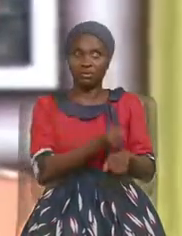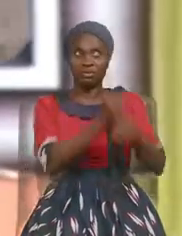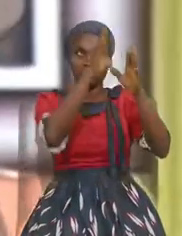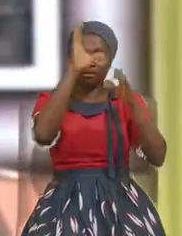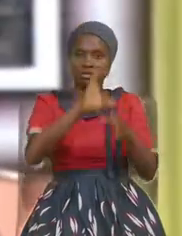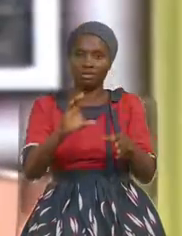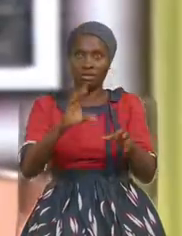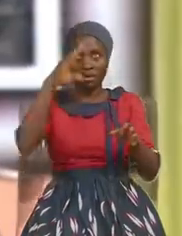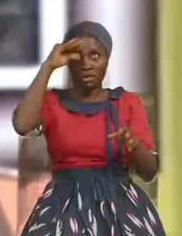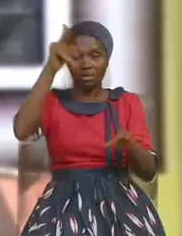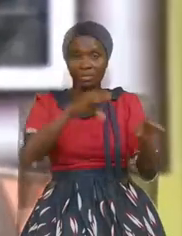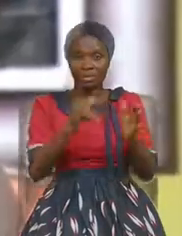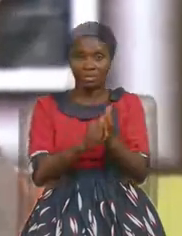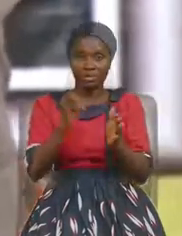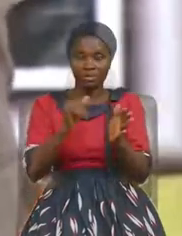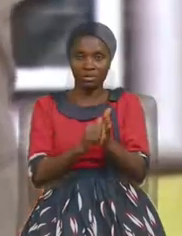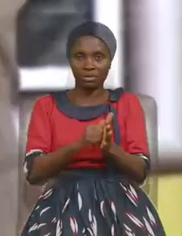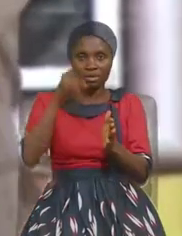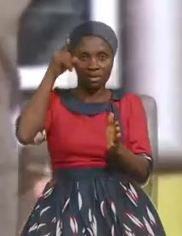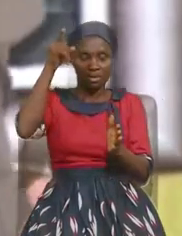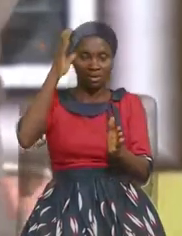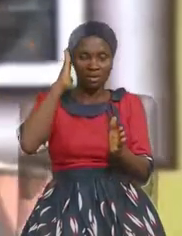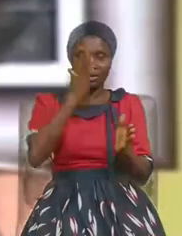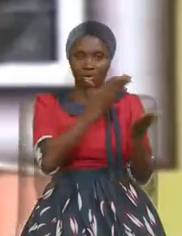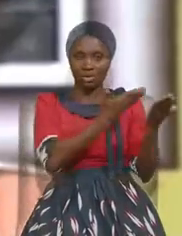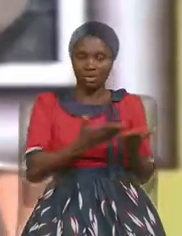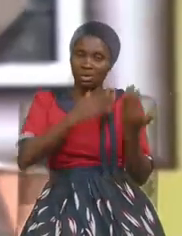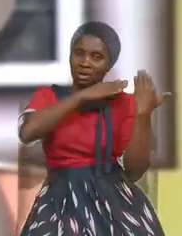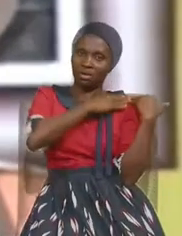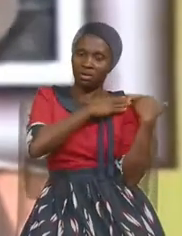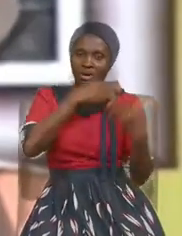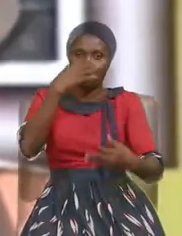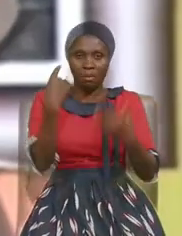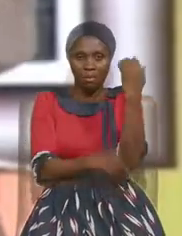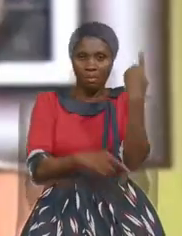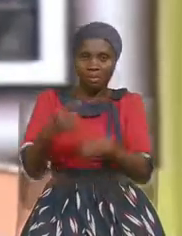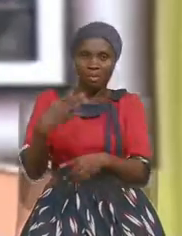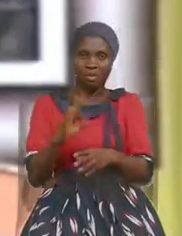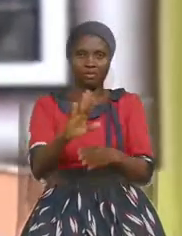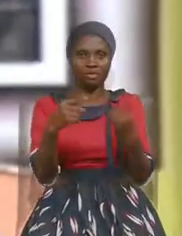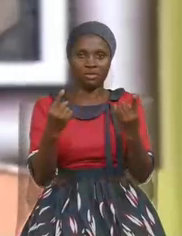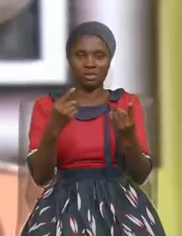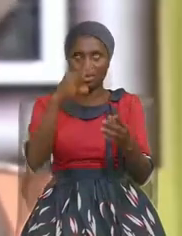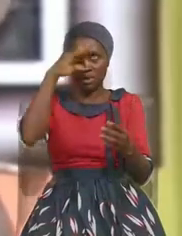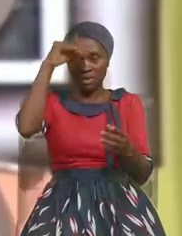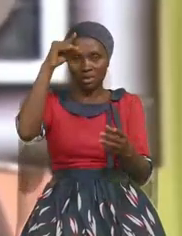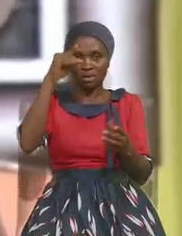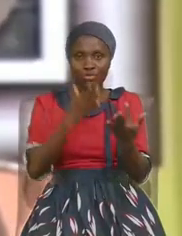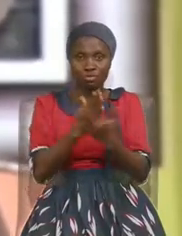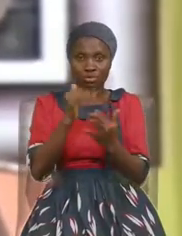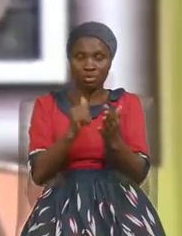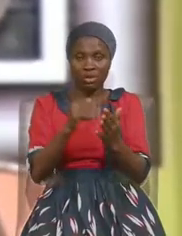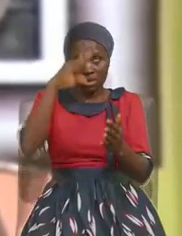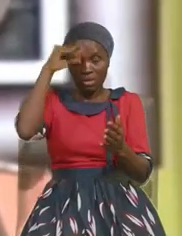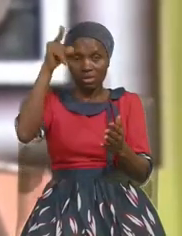de porter le châtiment de tes péchés. Il l'a pris. Le pouvoir du péché a